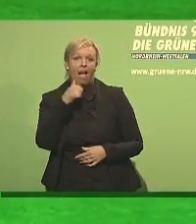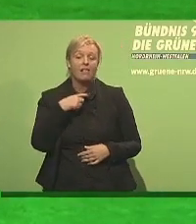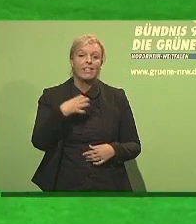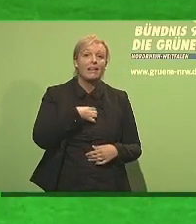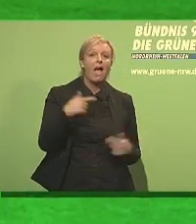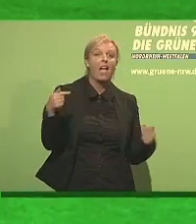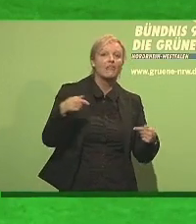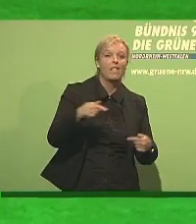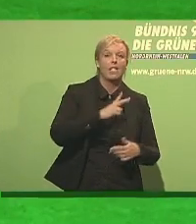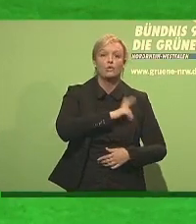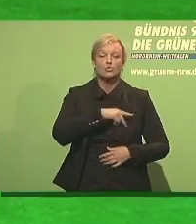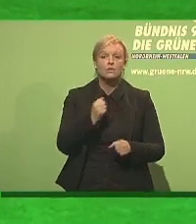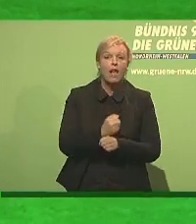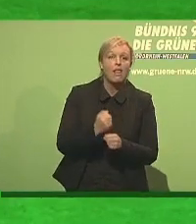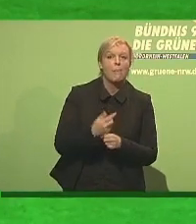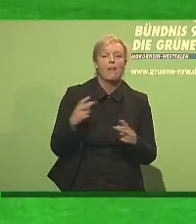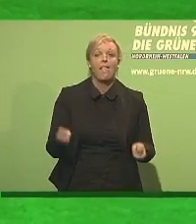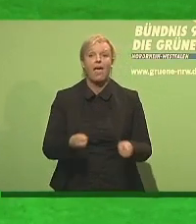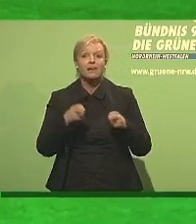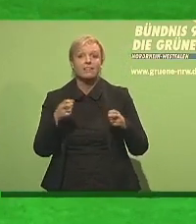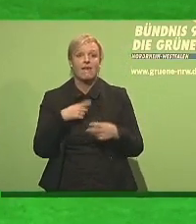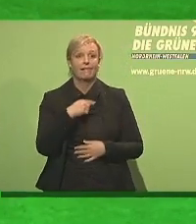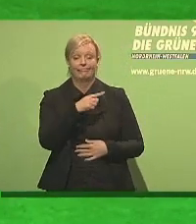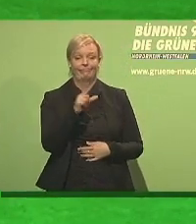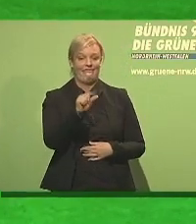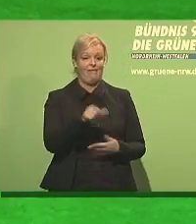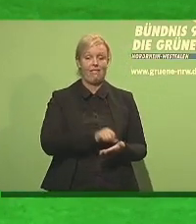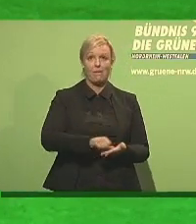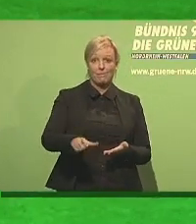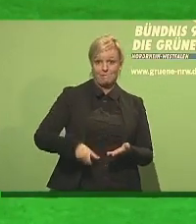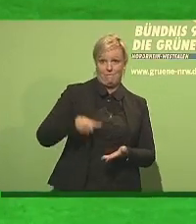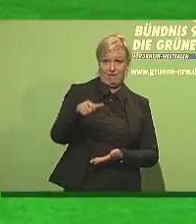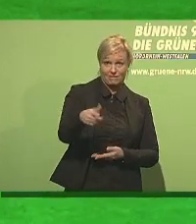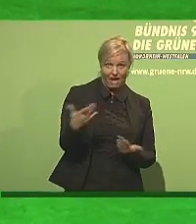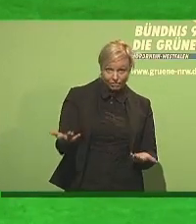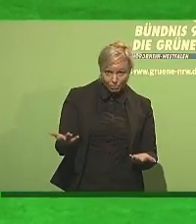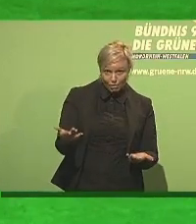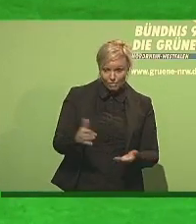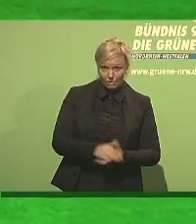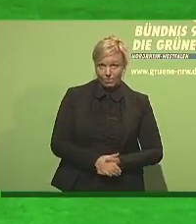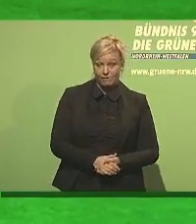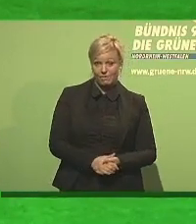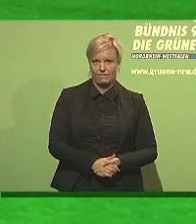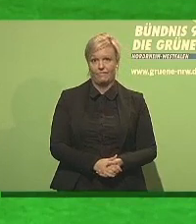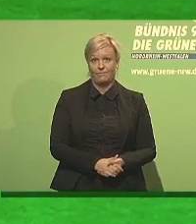und Sozialarbeiterinnen, am schlechtesten von allen bezahlt.